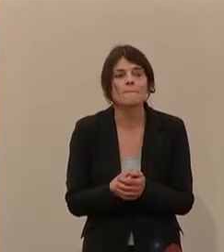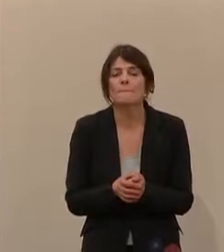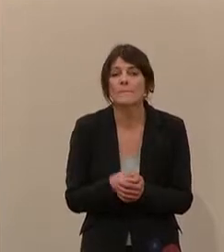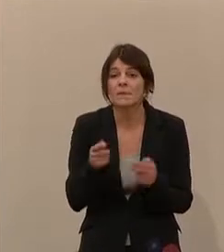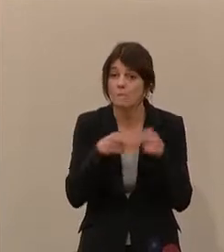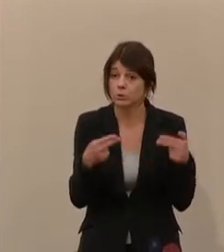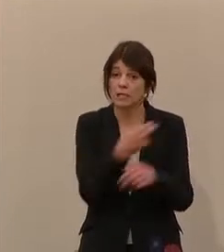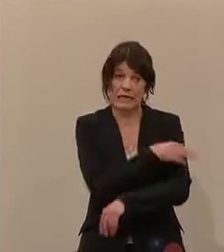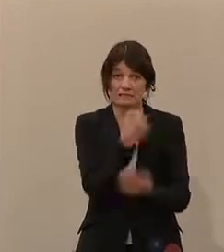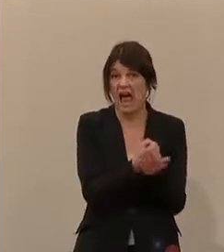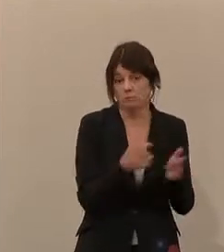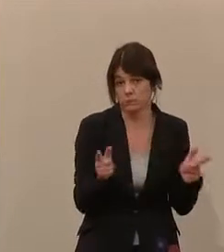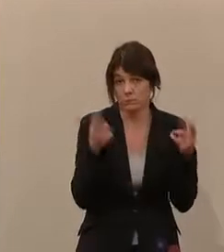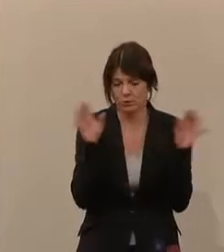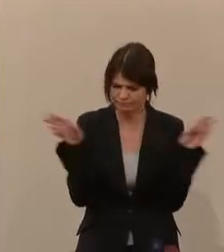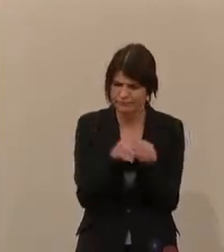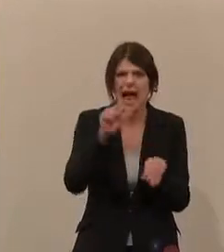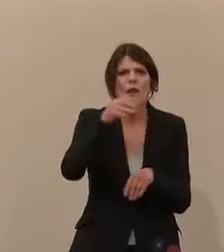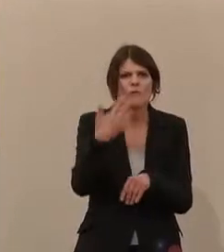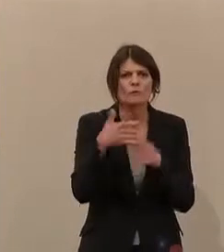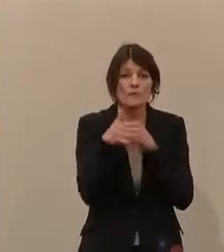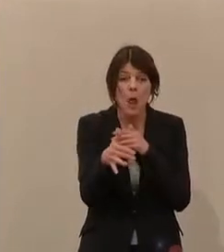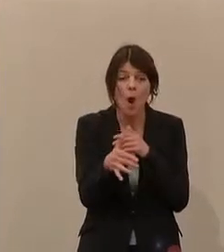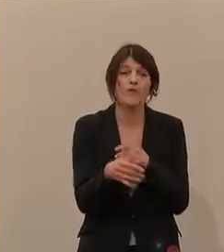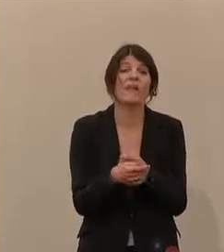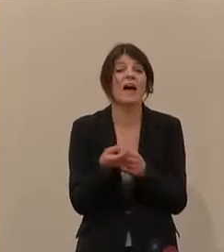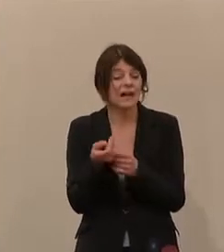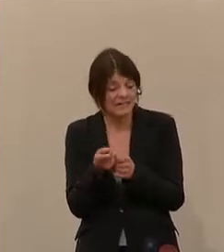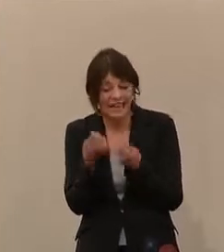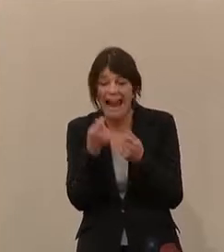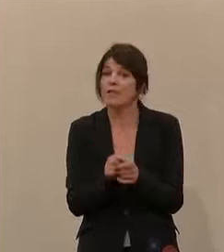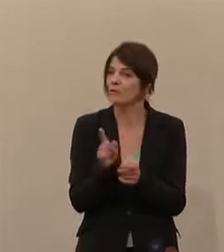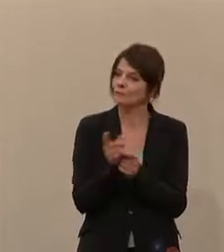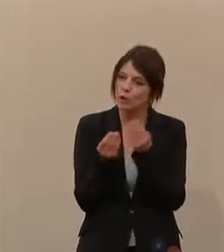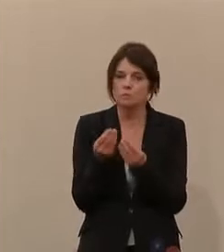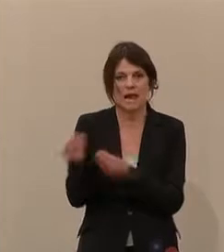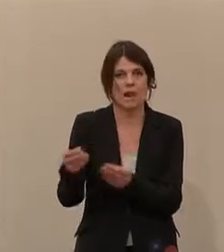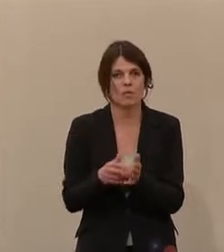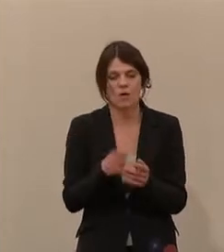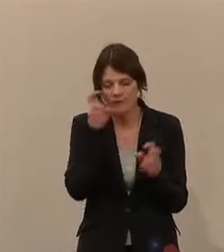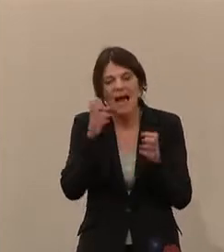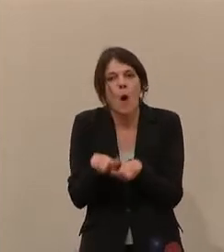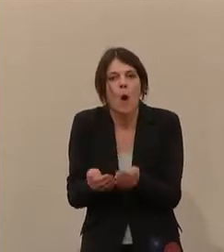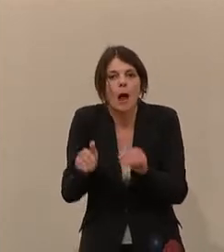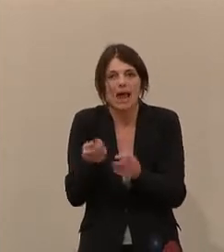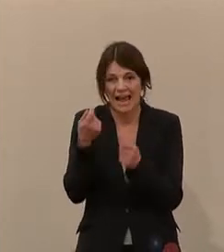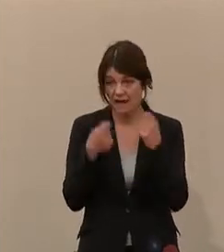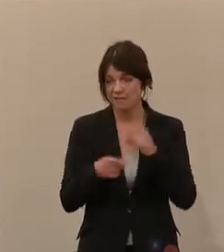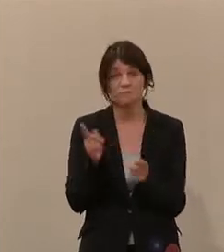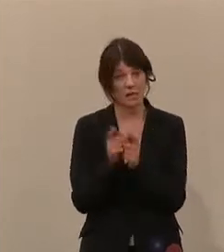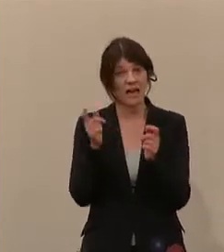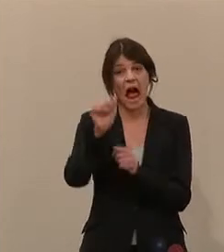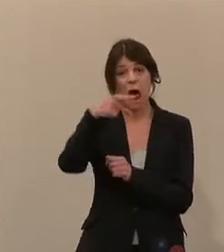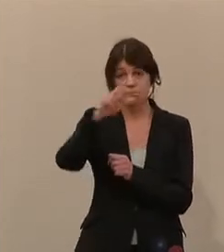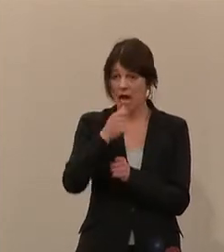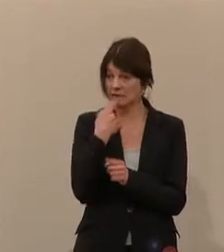im Bundeskanzleramt. Das heißt, 51 Millionen Körperlgeld. Körperlgeld, so hat es die APA bezeichnet und so hat es das Profil bezeichnet.